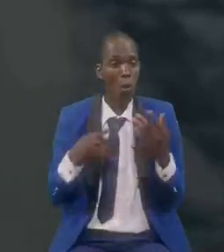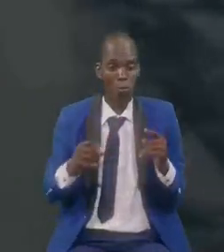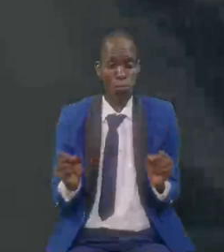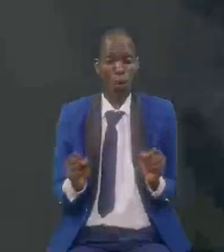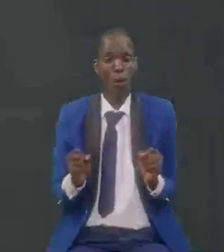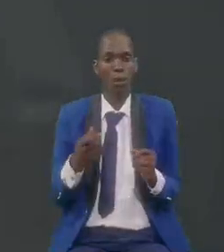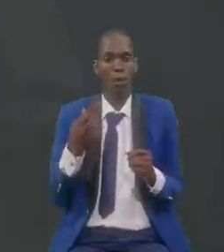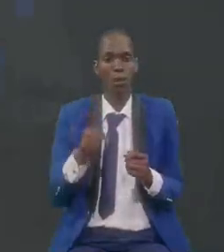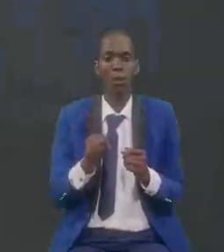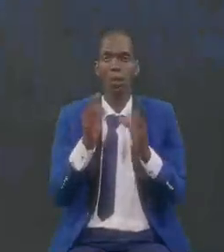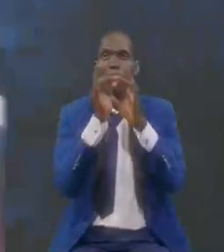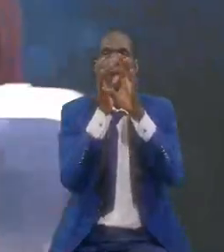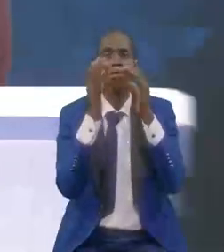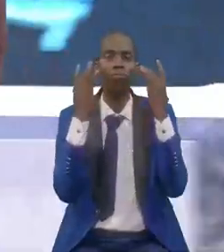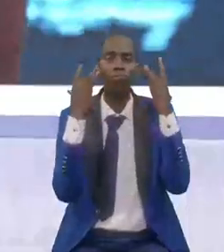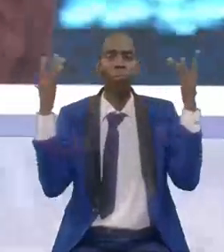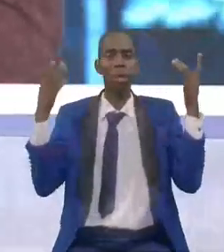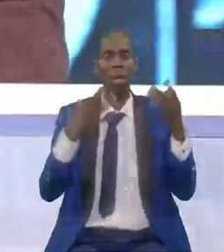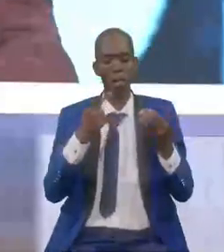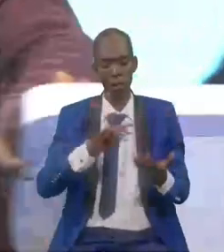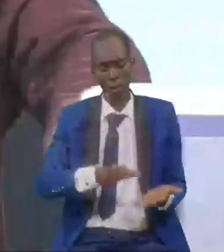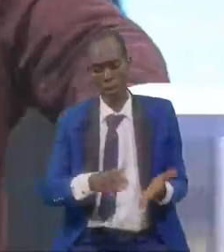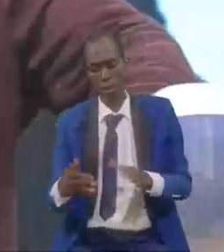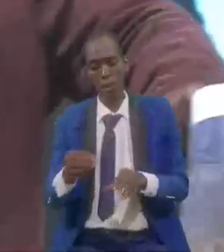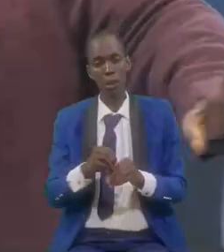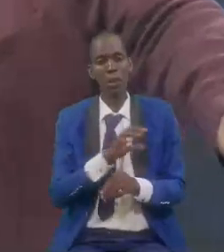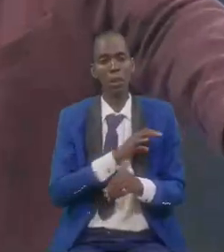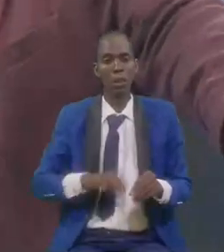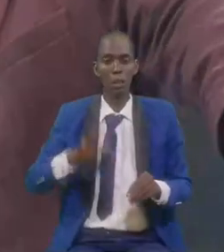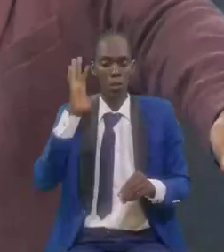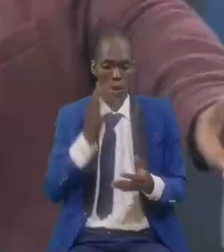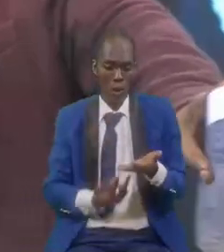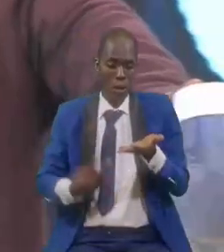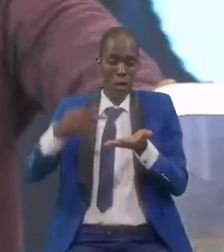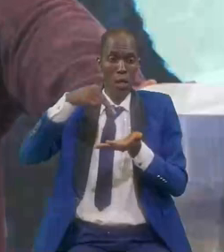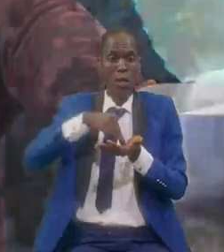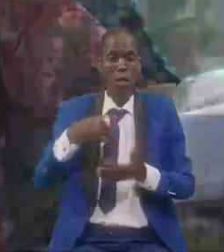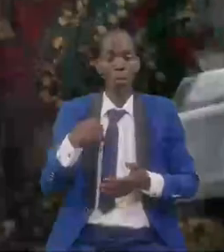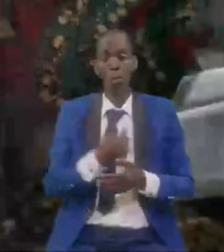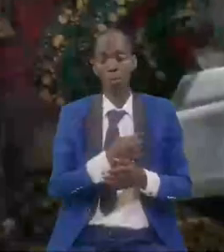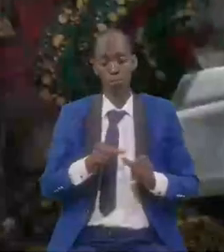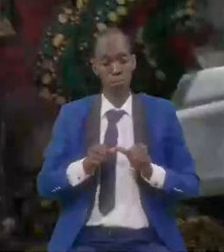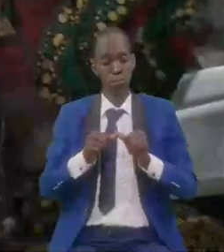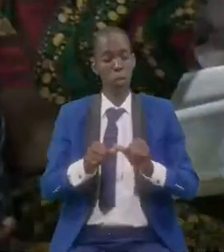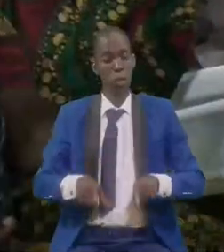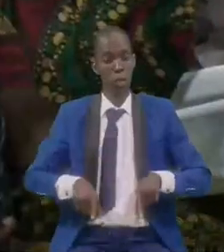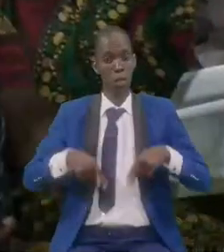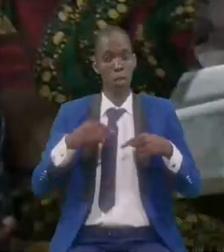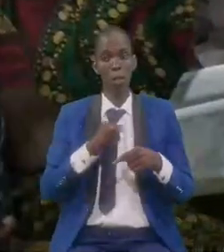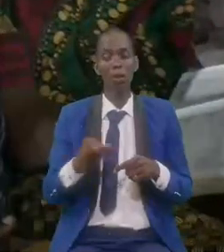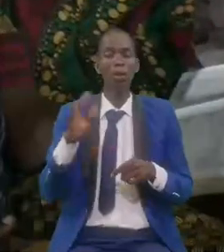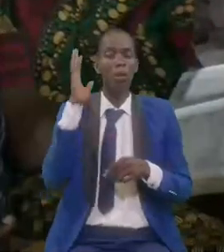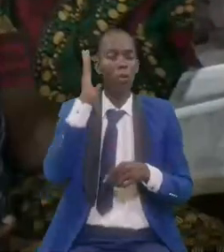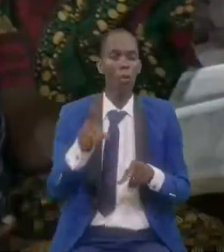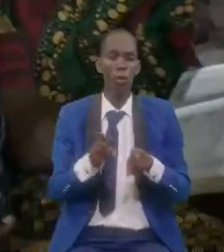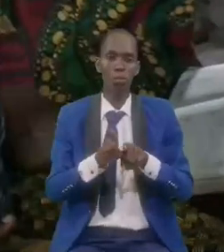va sonner et les morts en Christ vont ressusciter. Et nous, qui serons restés vivants, nous